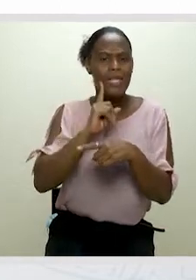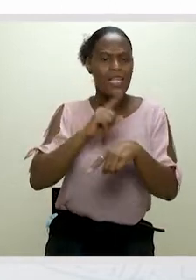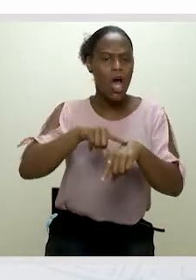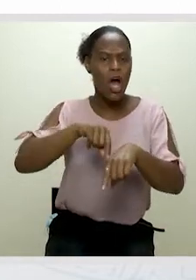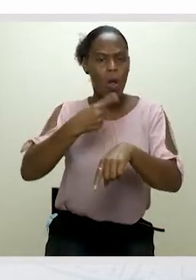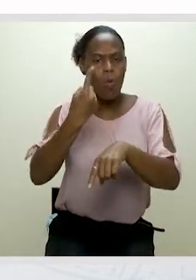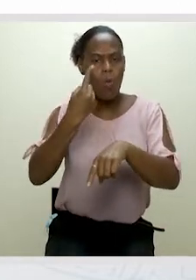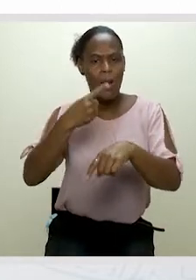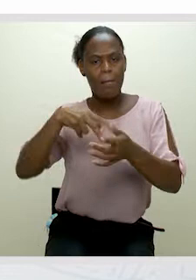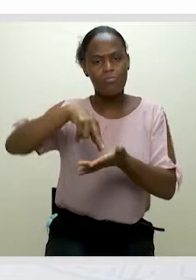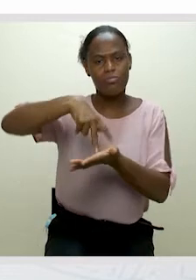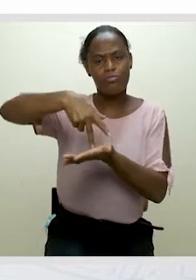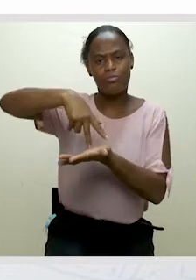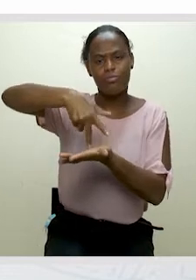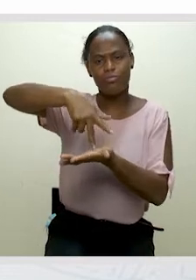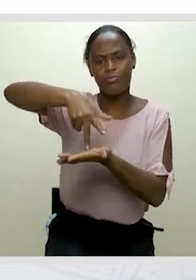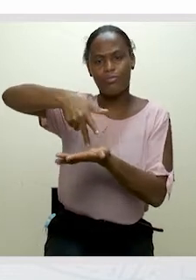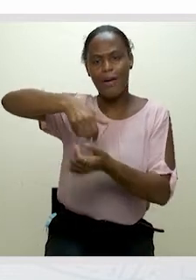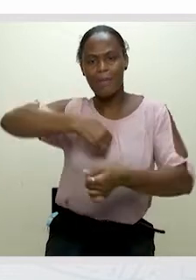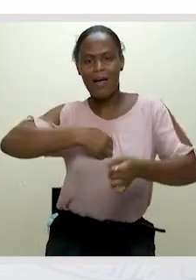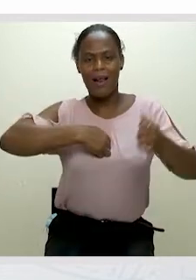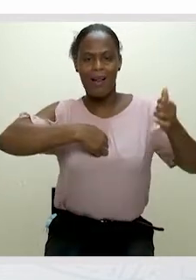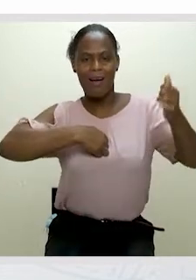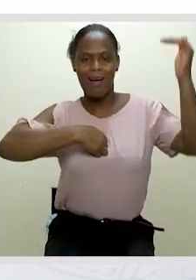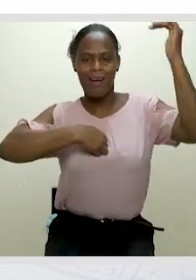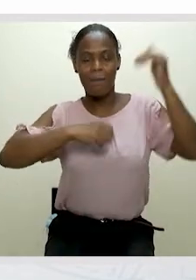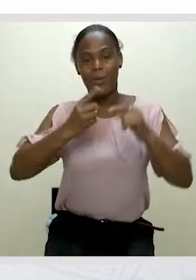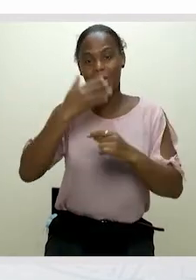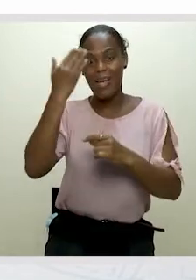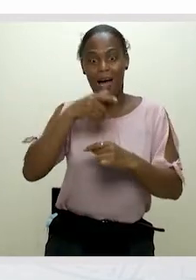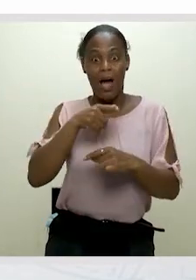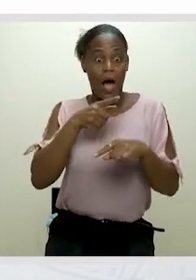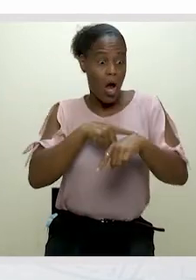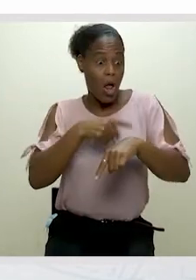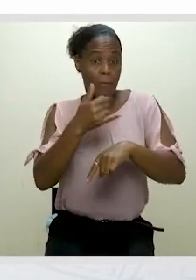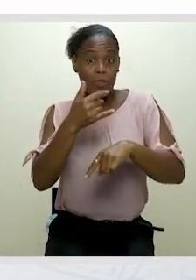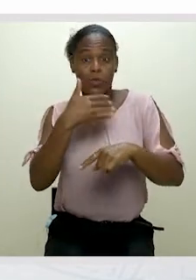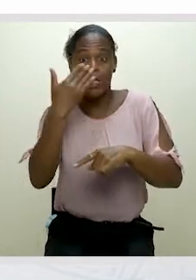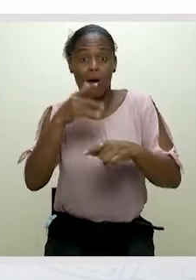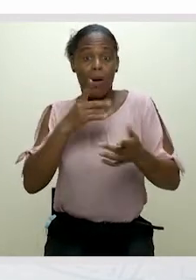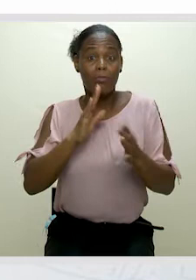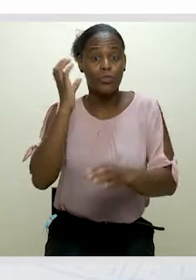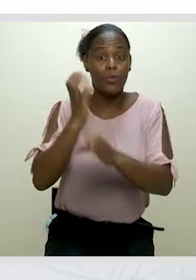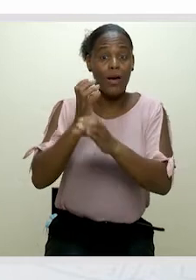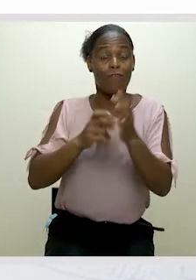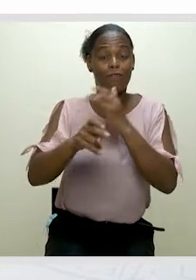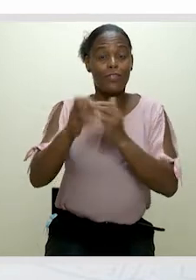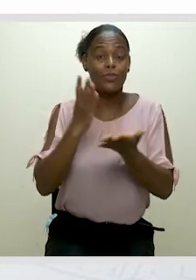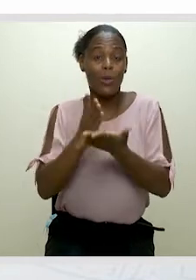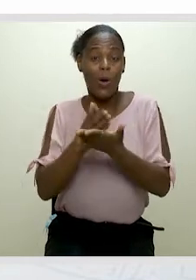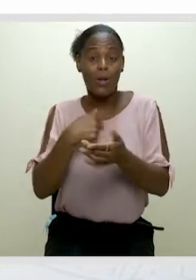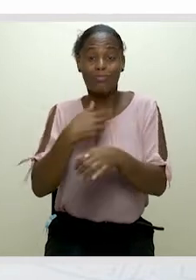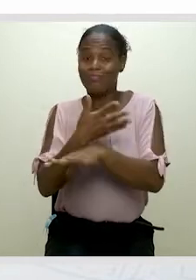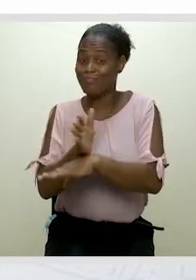jour. Oh, il est midi. Je dois prendre le bus pour aller à l'école. Je suis en retard.